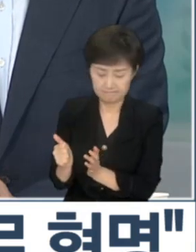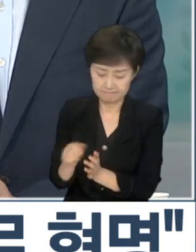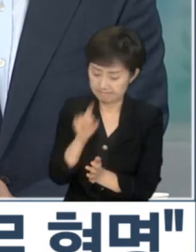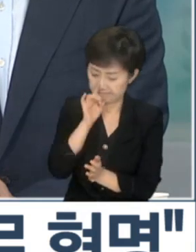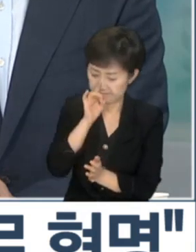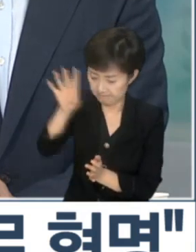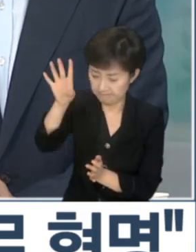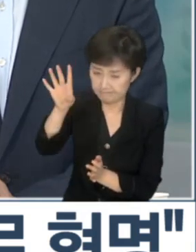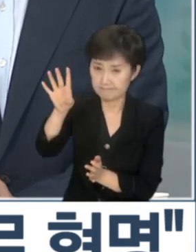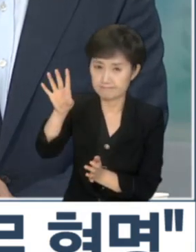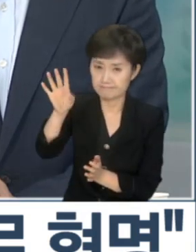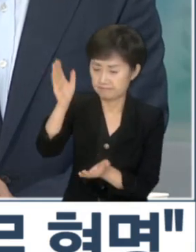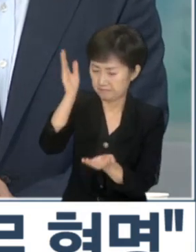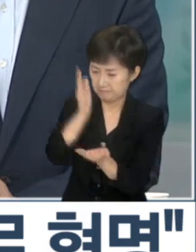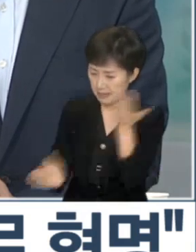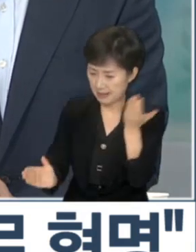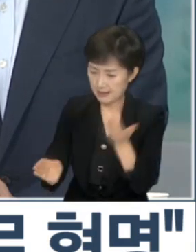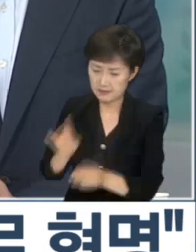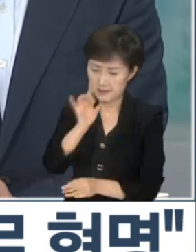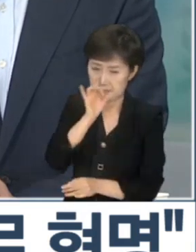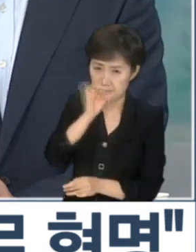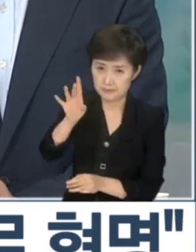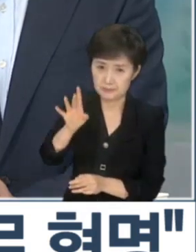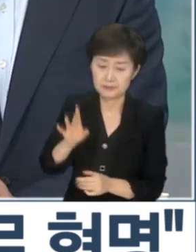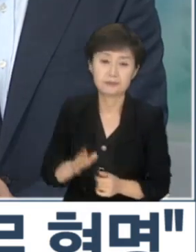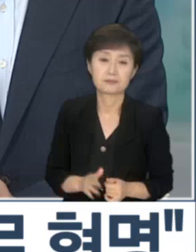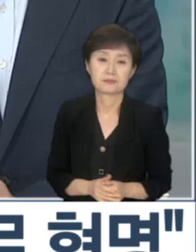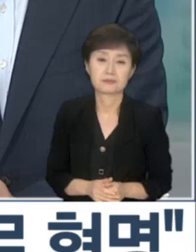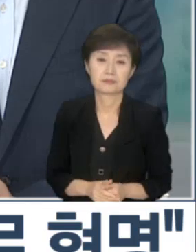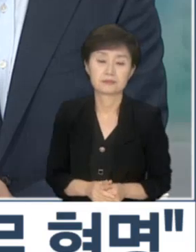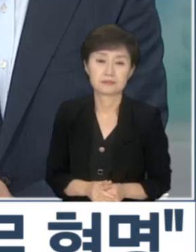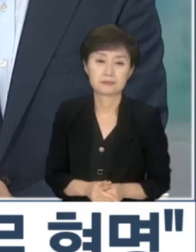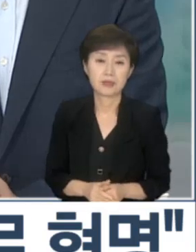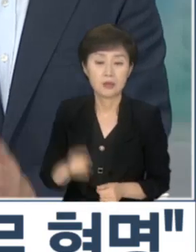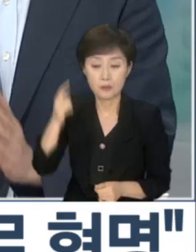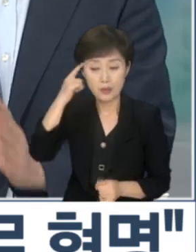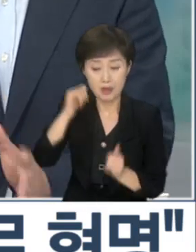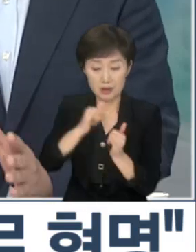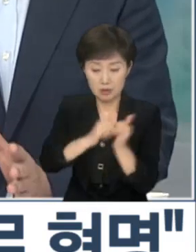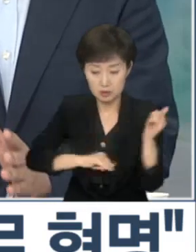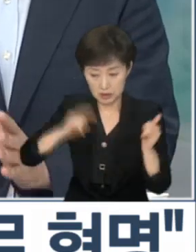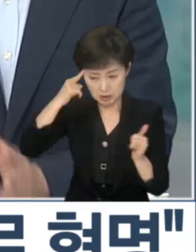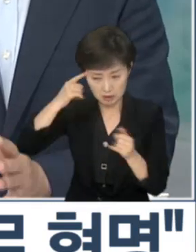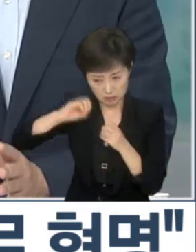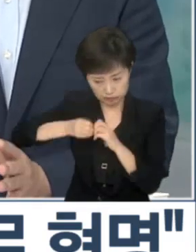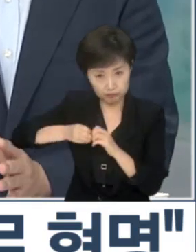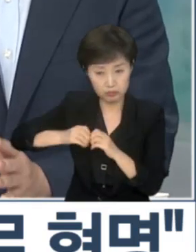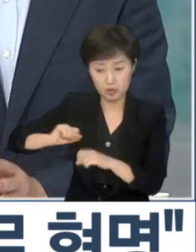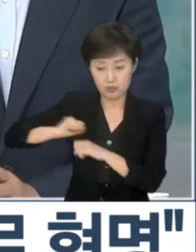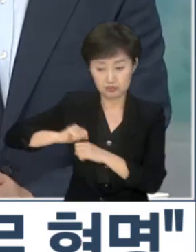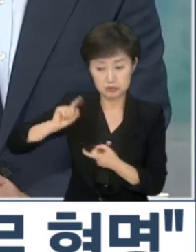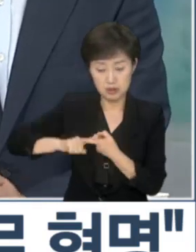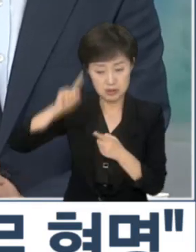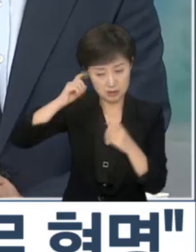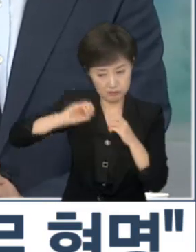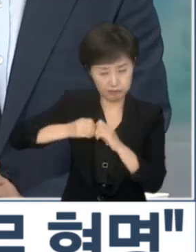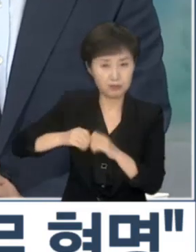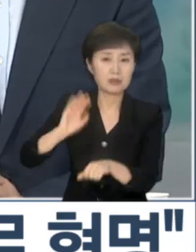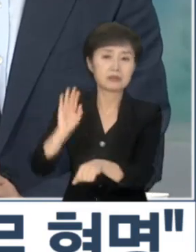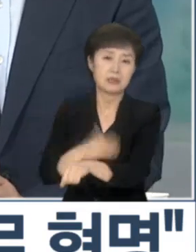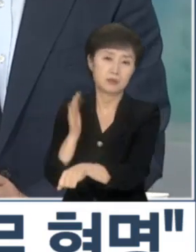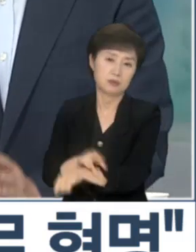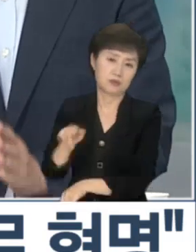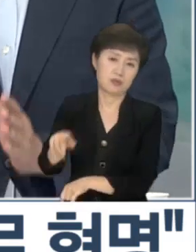부적절한 그러한 지명이다라고 보지 않을 수 없어요 역사의식과 군대에 대한 인식이 모두가 다